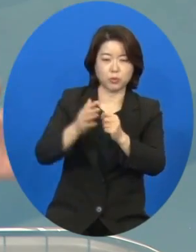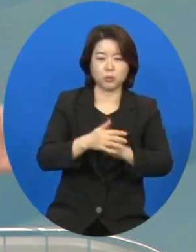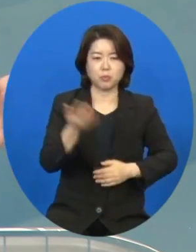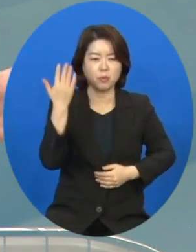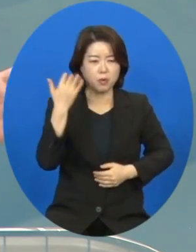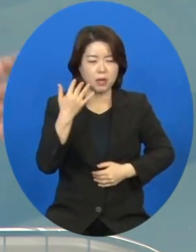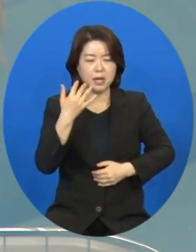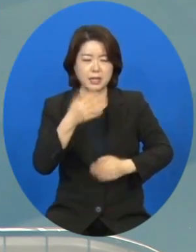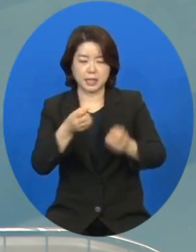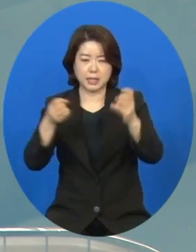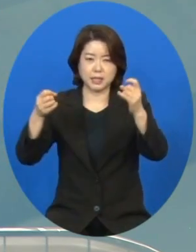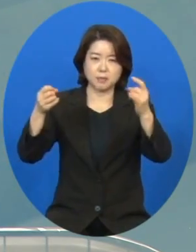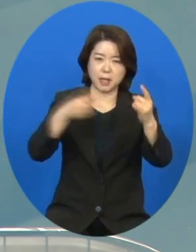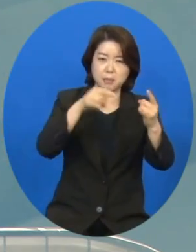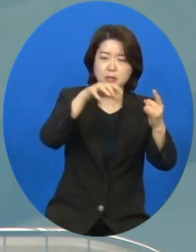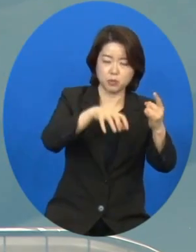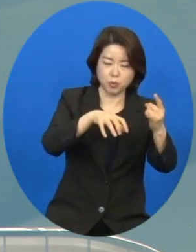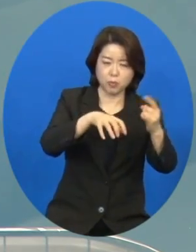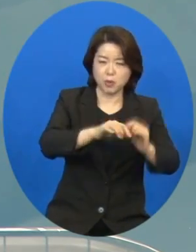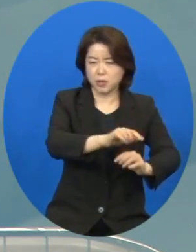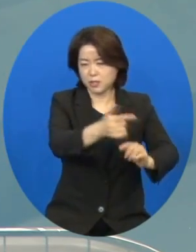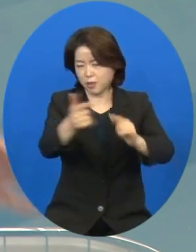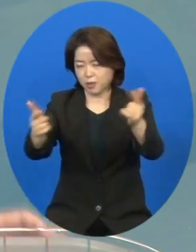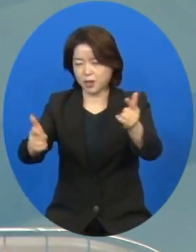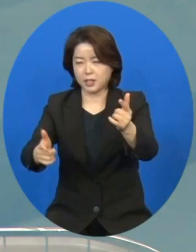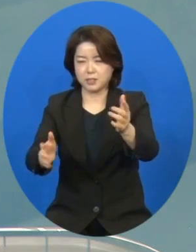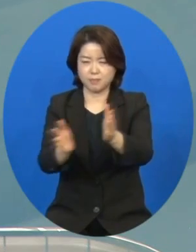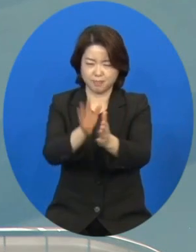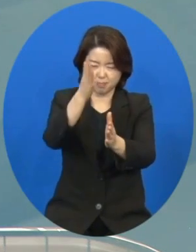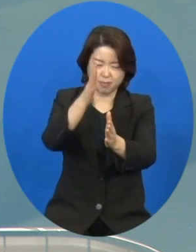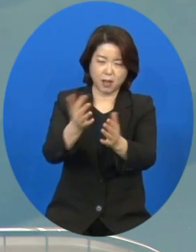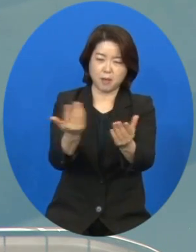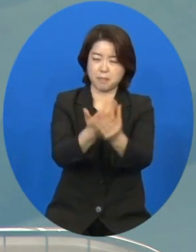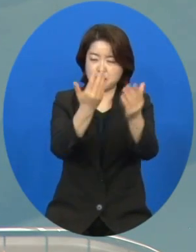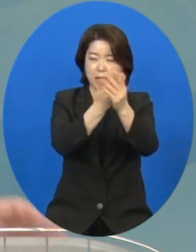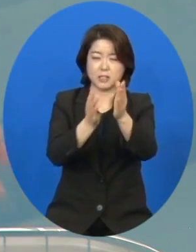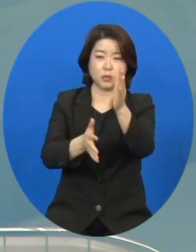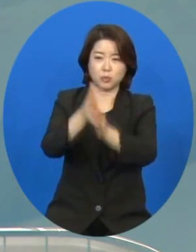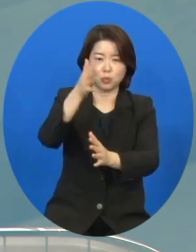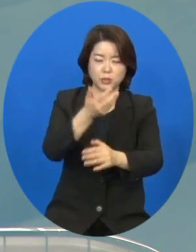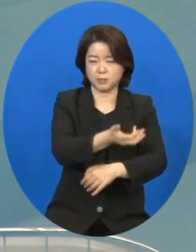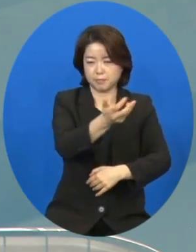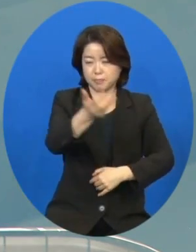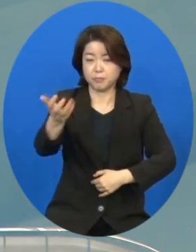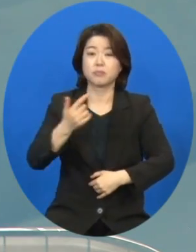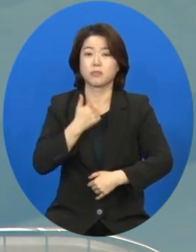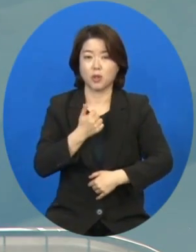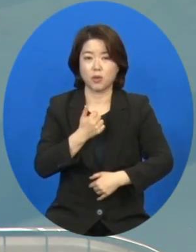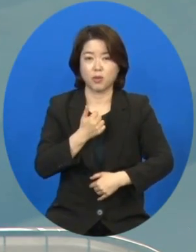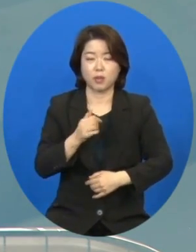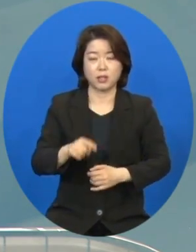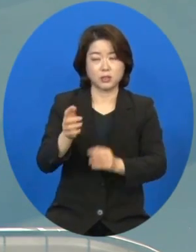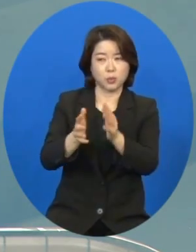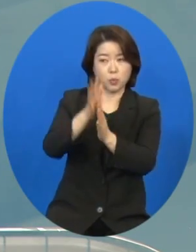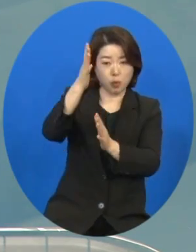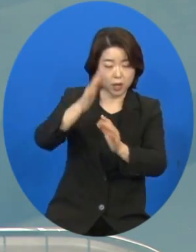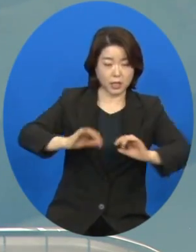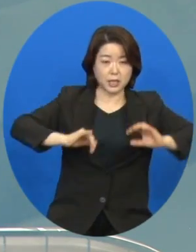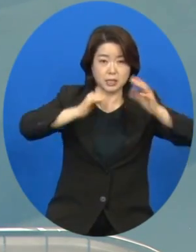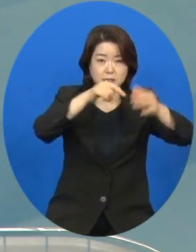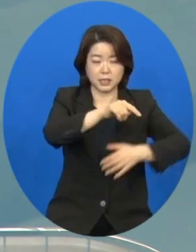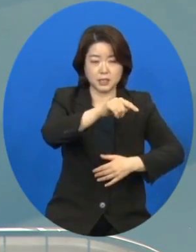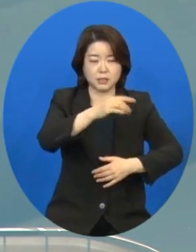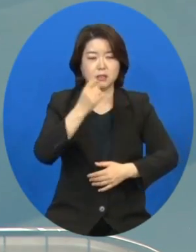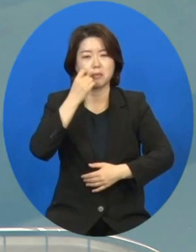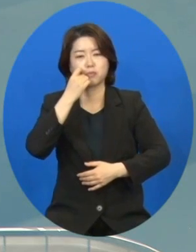최고의 도시들, 화려한 도시들 다 다녀보았습니다. 그러나 사도 바울은 그 화려한 세상